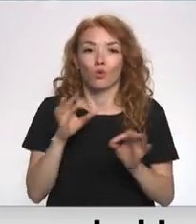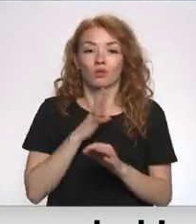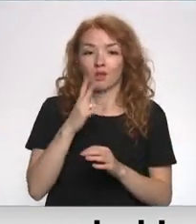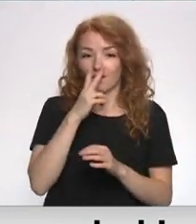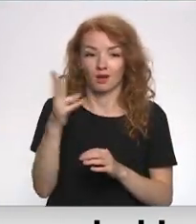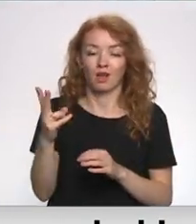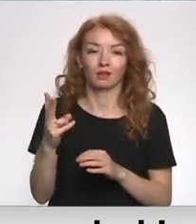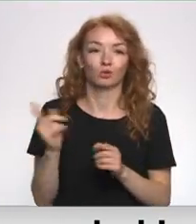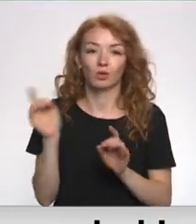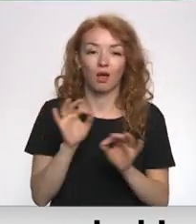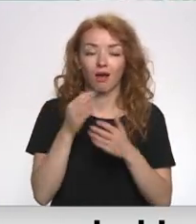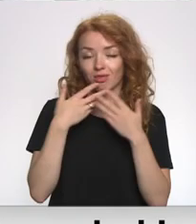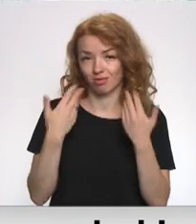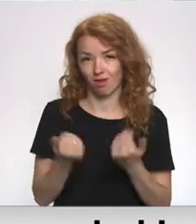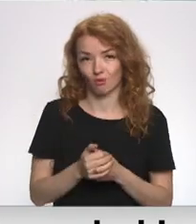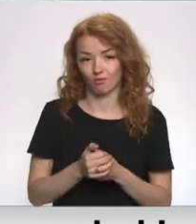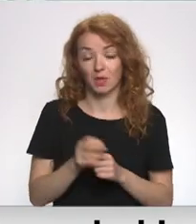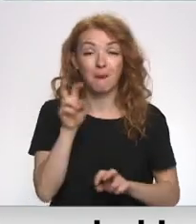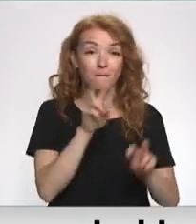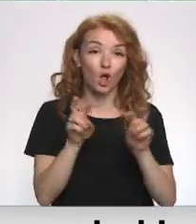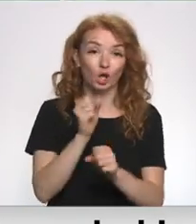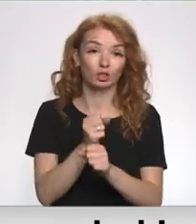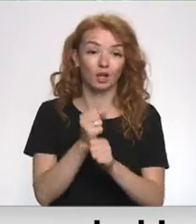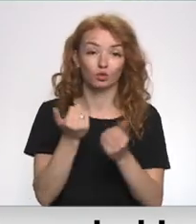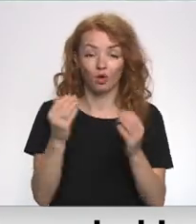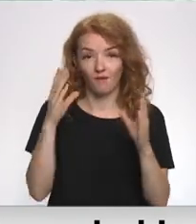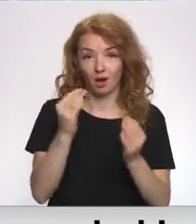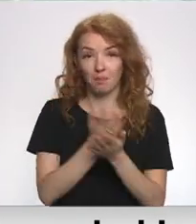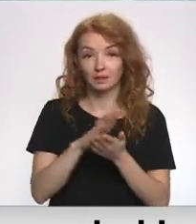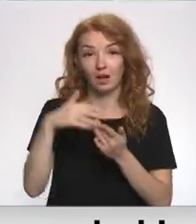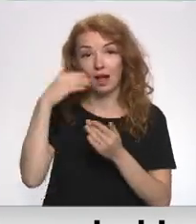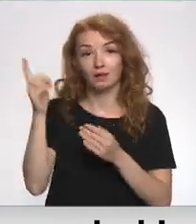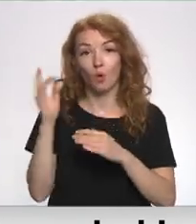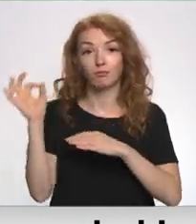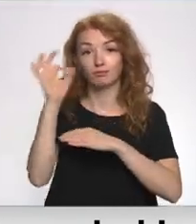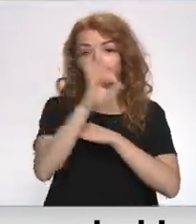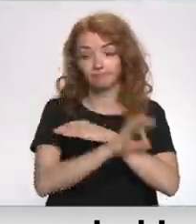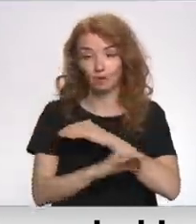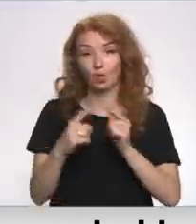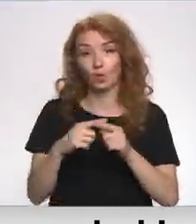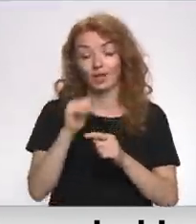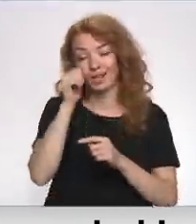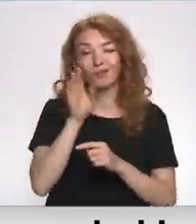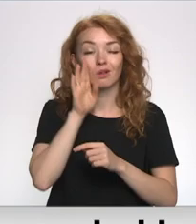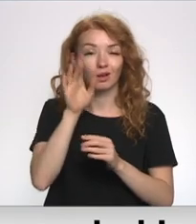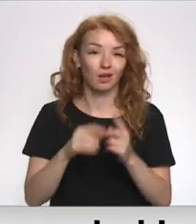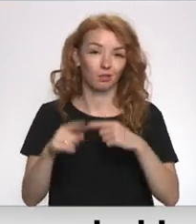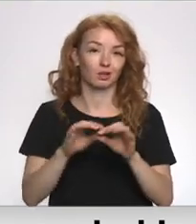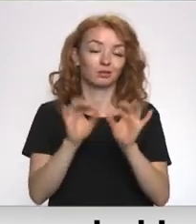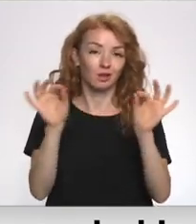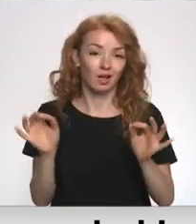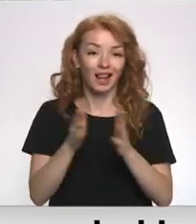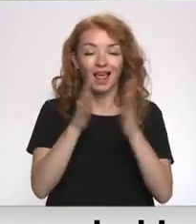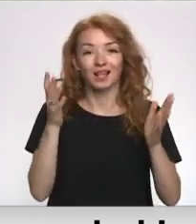iet, kā tur nav. Meklēšanas darbi šovakar noslēgsies līdz ar saules rietu un atsāksies rīta agrumā. Lielas cerības,